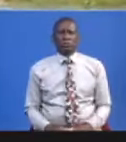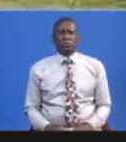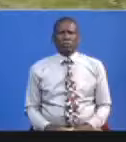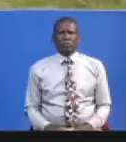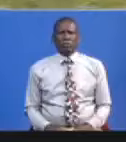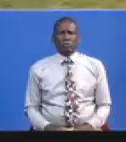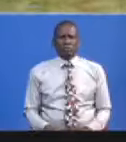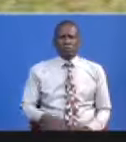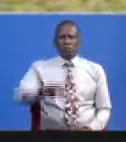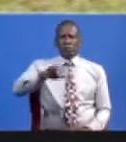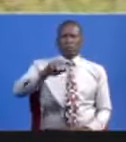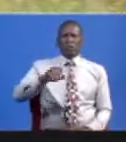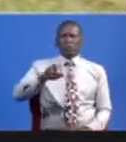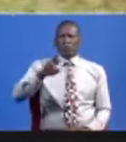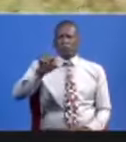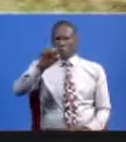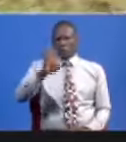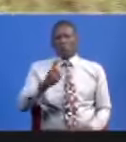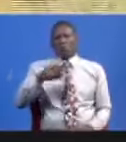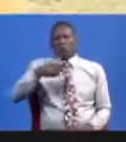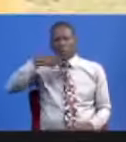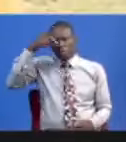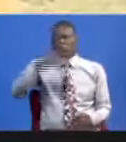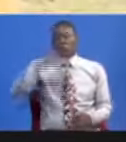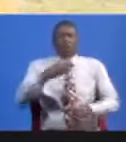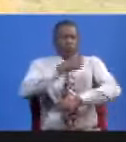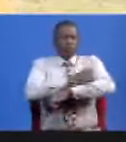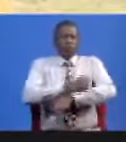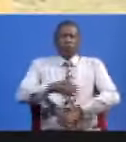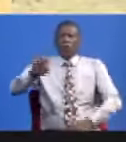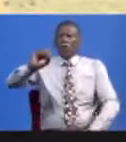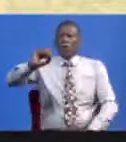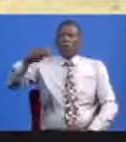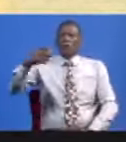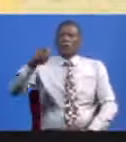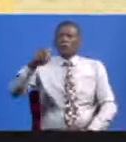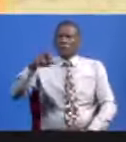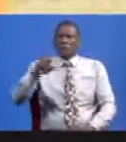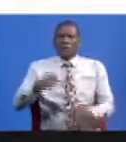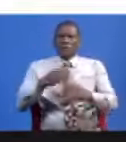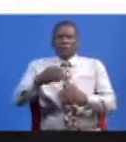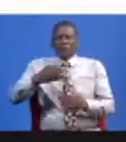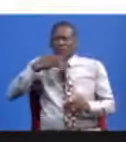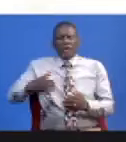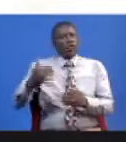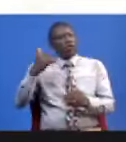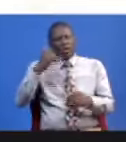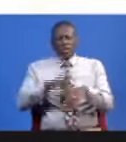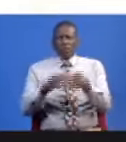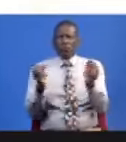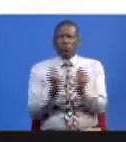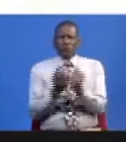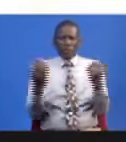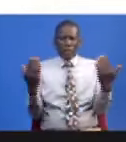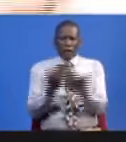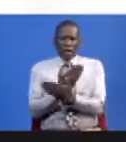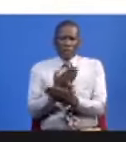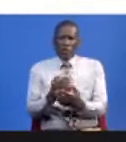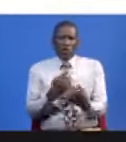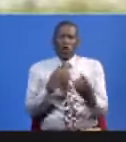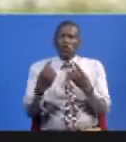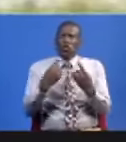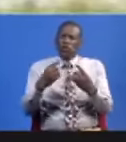Eunice Nyaboke ni mmoja wa wazazi waliofika shuleni Shiners baada ya mwanawe kumpigia simu saa 6 usiku akimfahamisha kuhusu